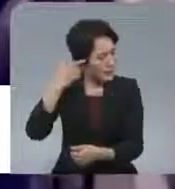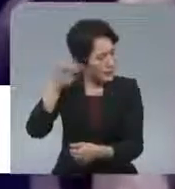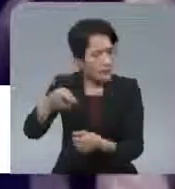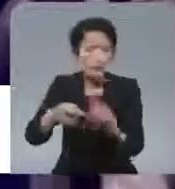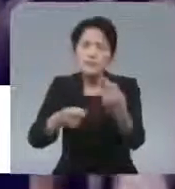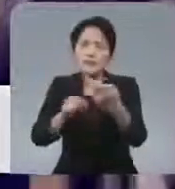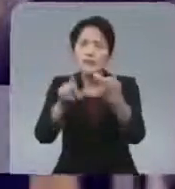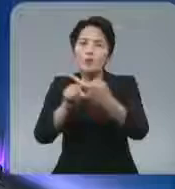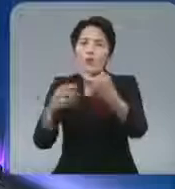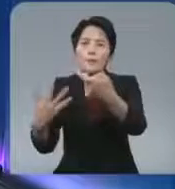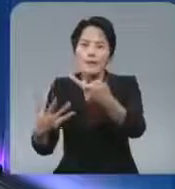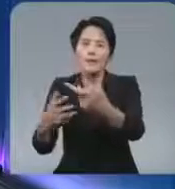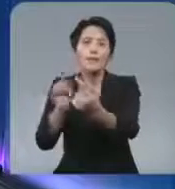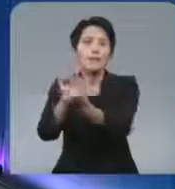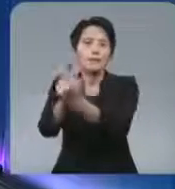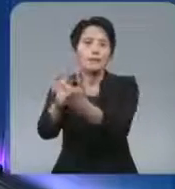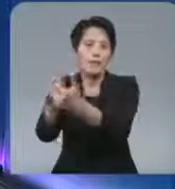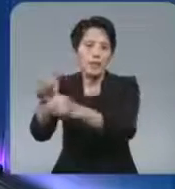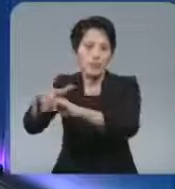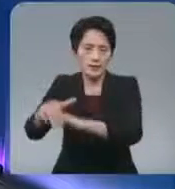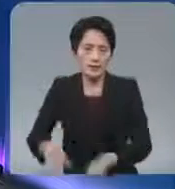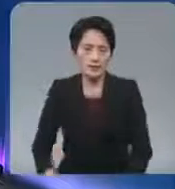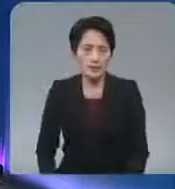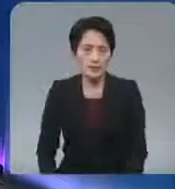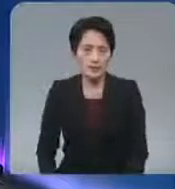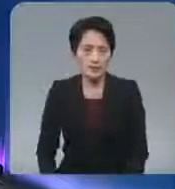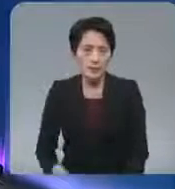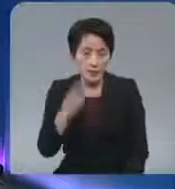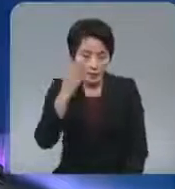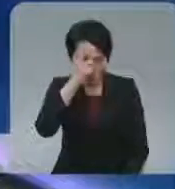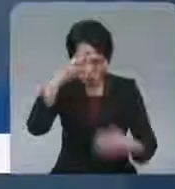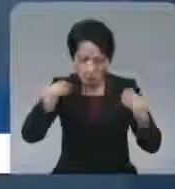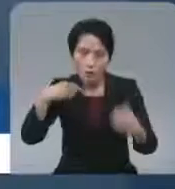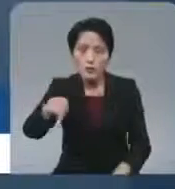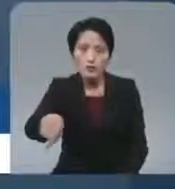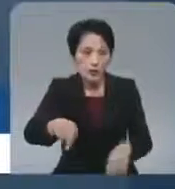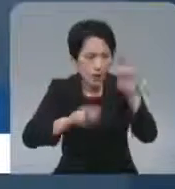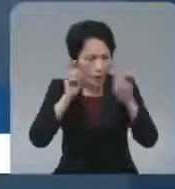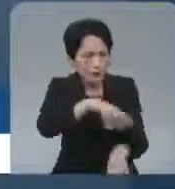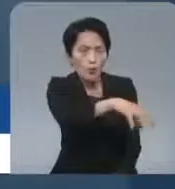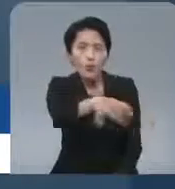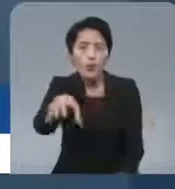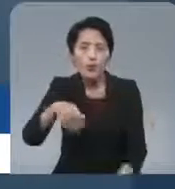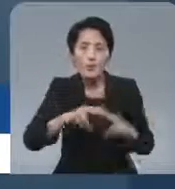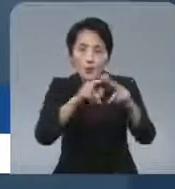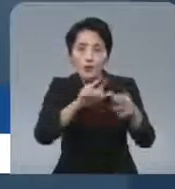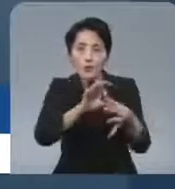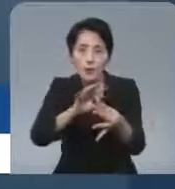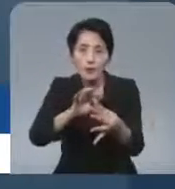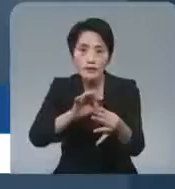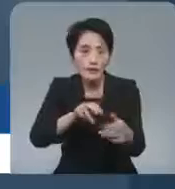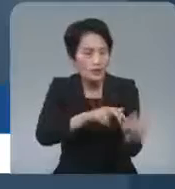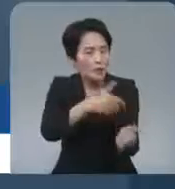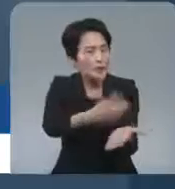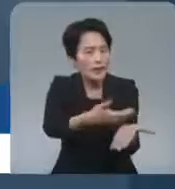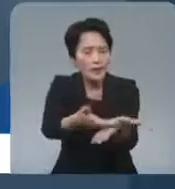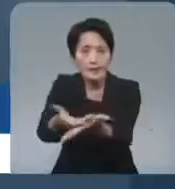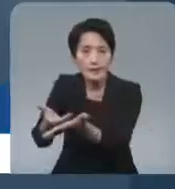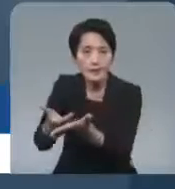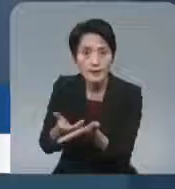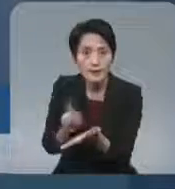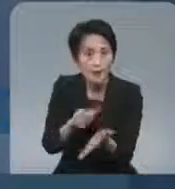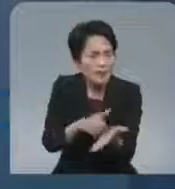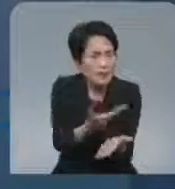密引发了批判。对此，美国商务部长吉娜·雷蒙多亲自在美国白宫举行的记者会上强